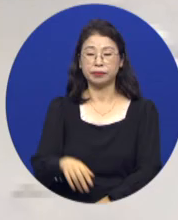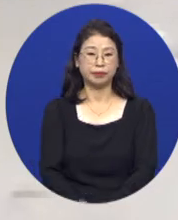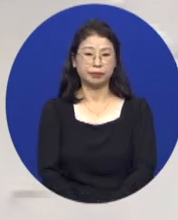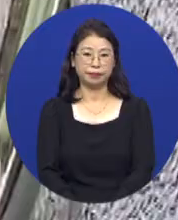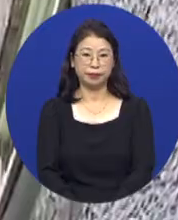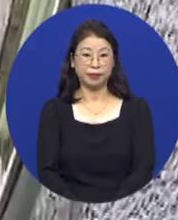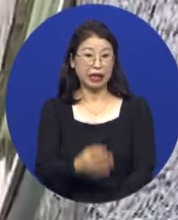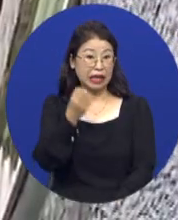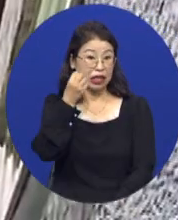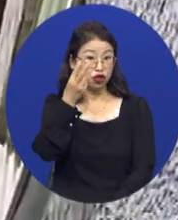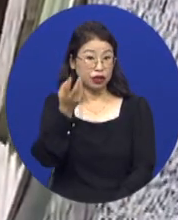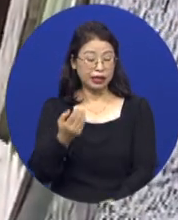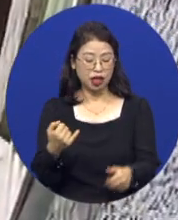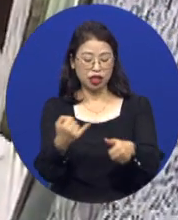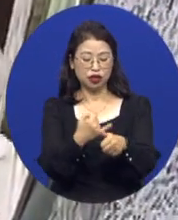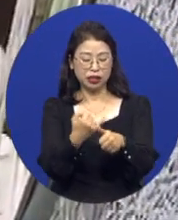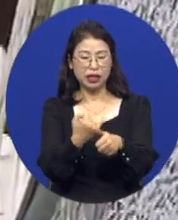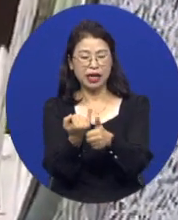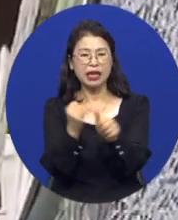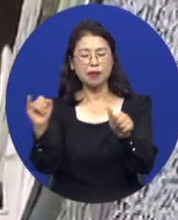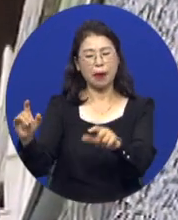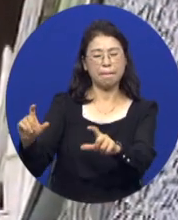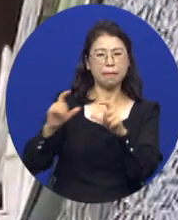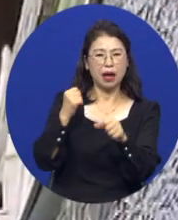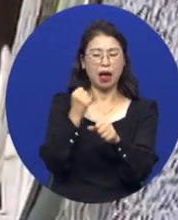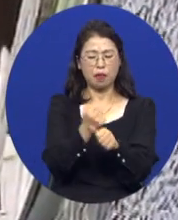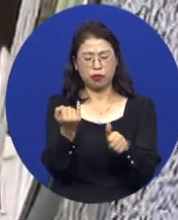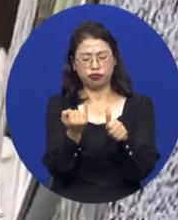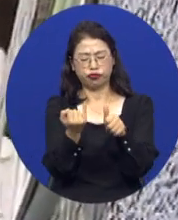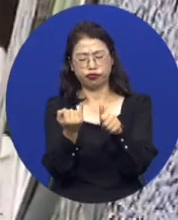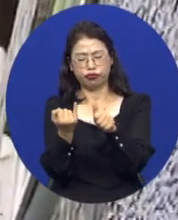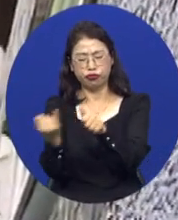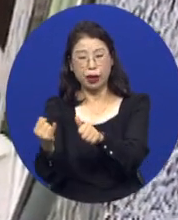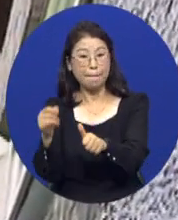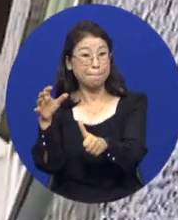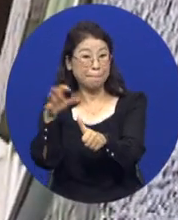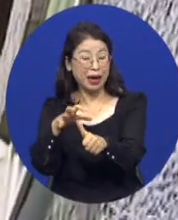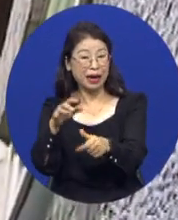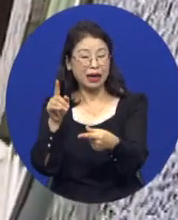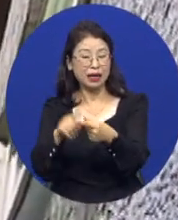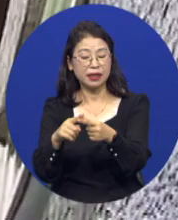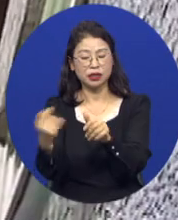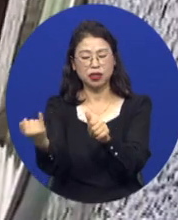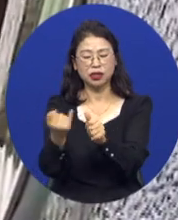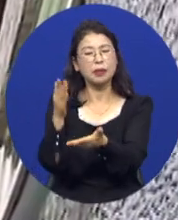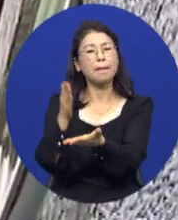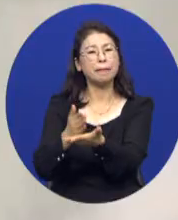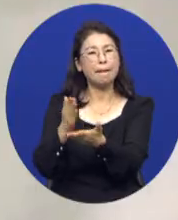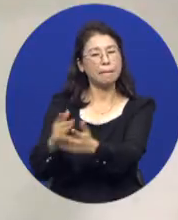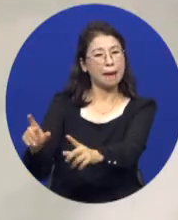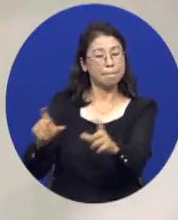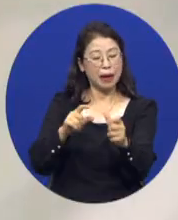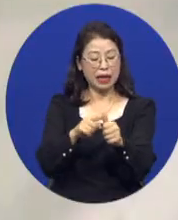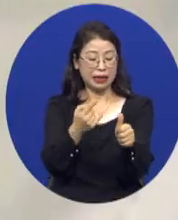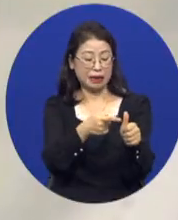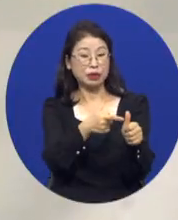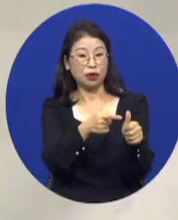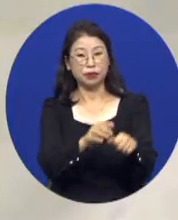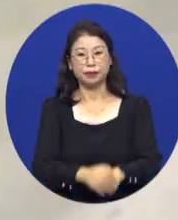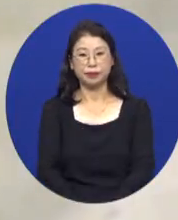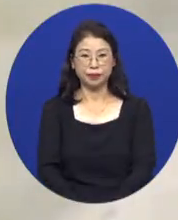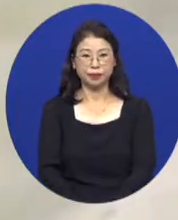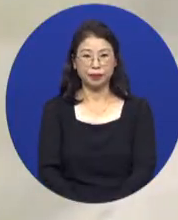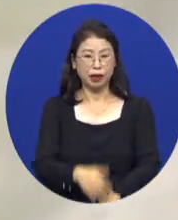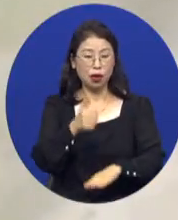두 달 전 연인에게 이별 통보를 받은 뒤 스토킹을 저지르다 체포돼 접근 금지 결정이 내려진 남성입니다